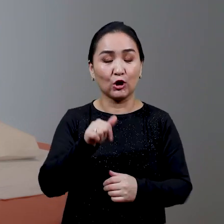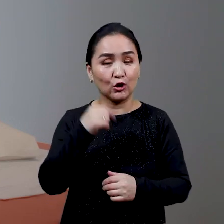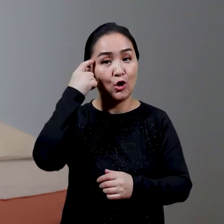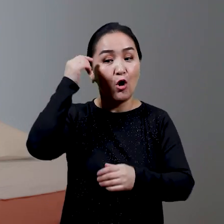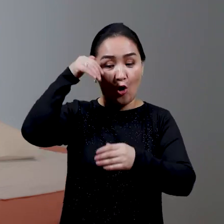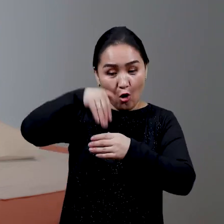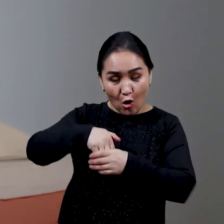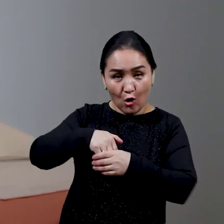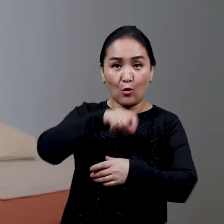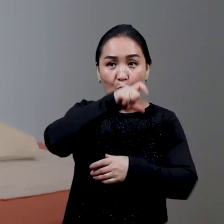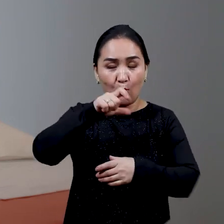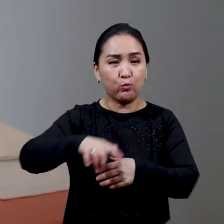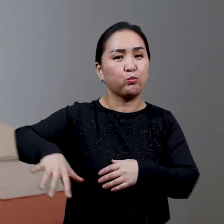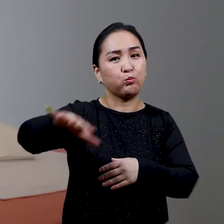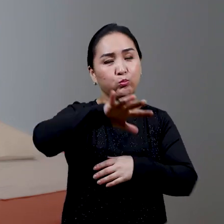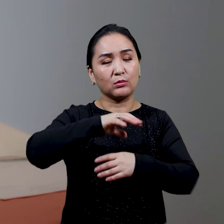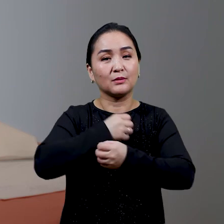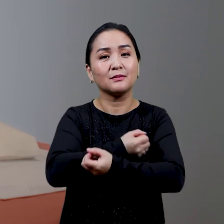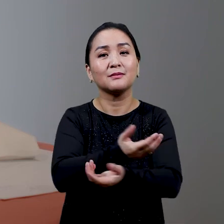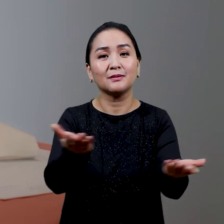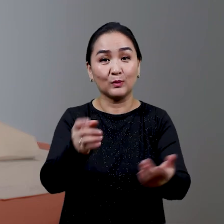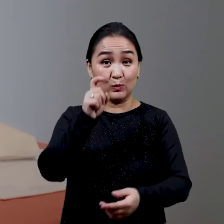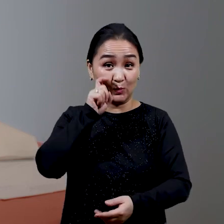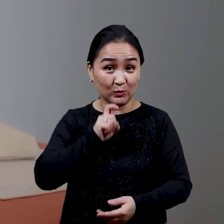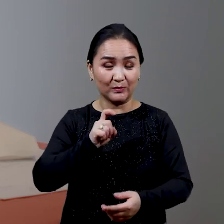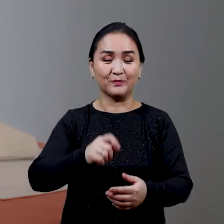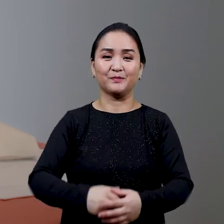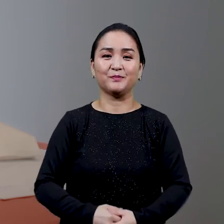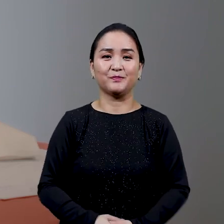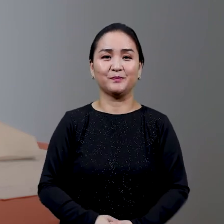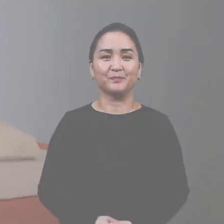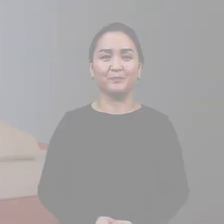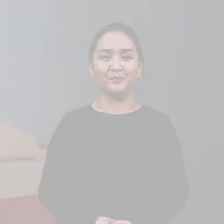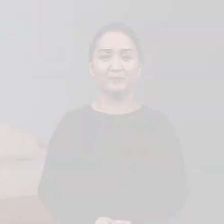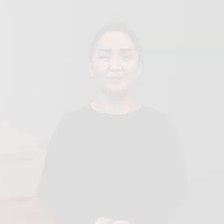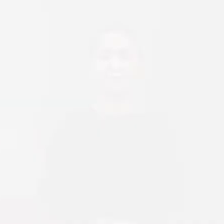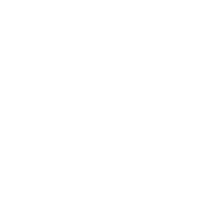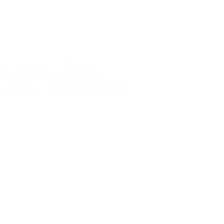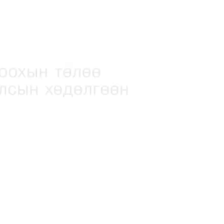Энэ ойлголтыг олон түмэнд түгээгээрэй гэж үсэе.